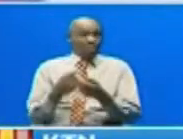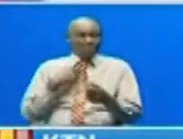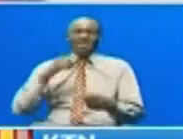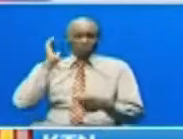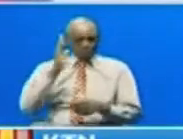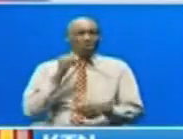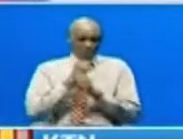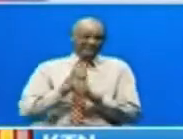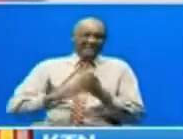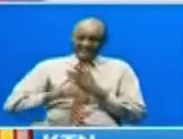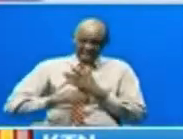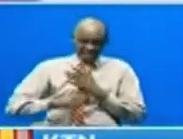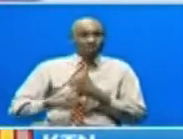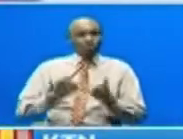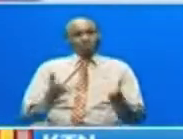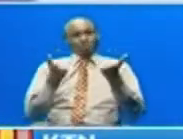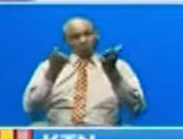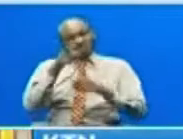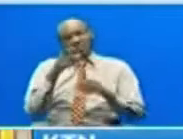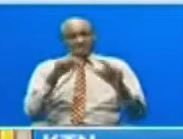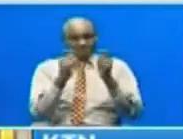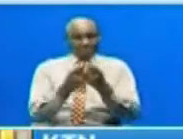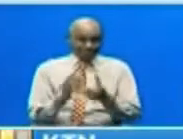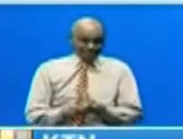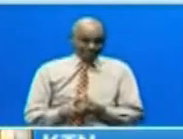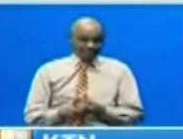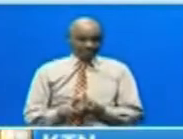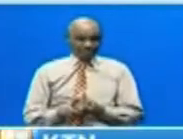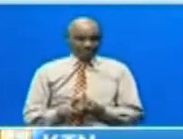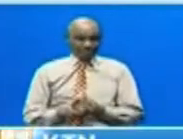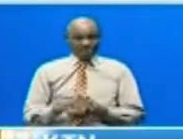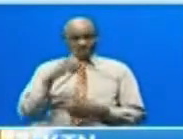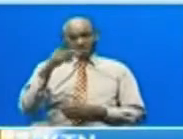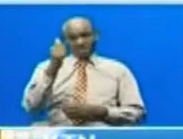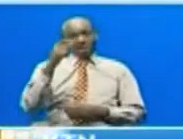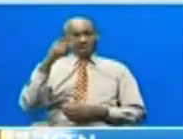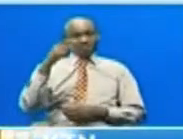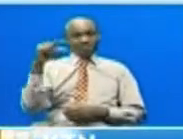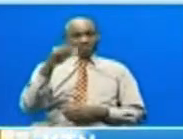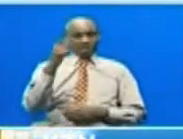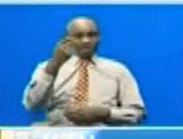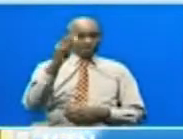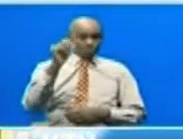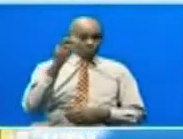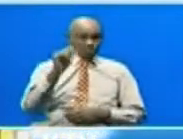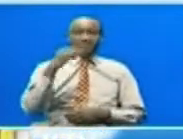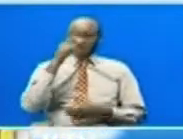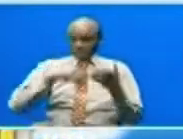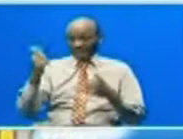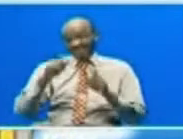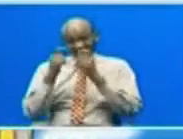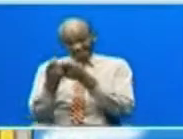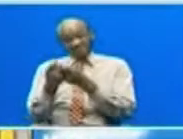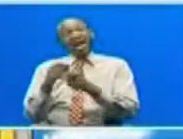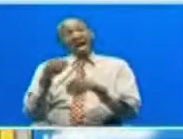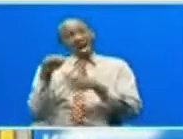very hard to improve hiki kosi. Gateri says he was approached by other Premier League teams but picked the Coastal